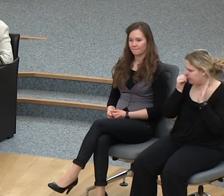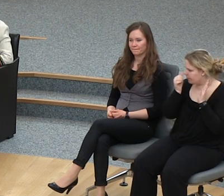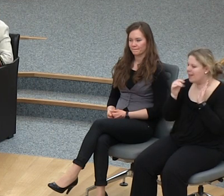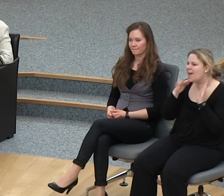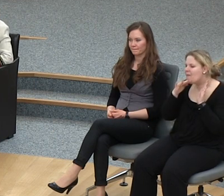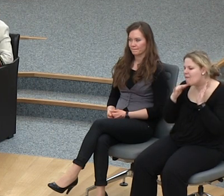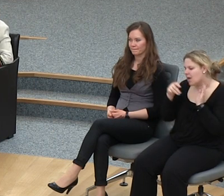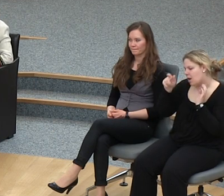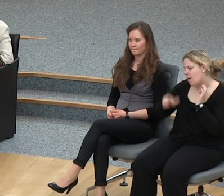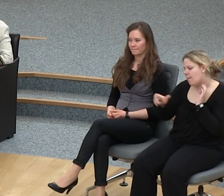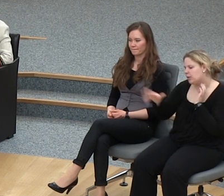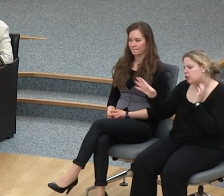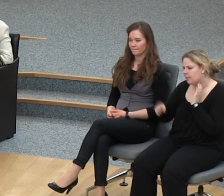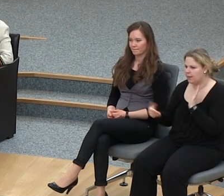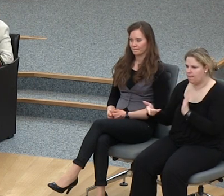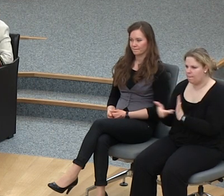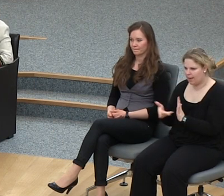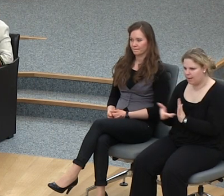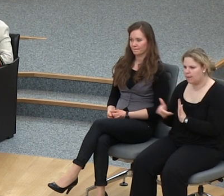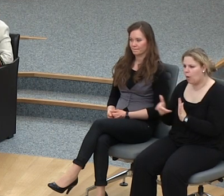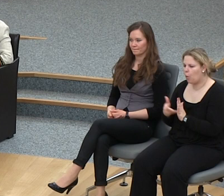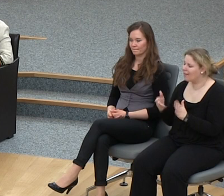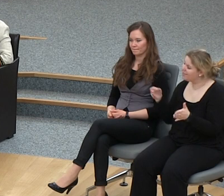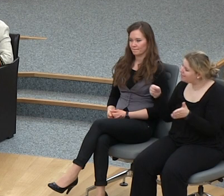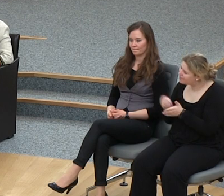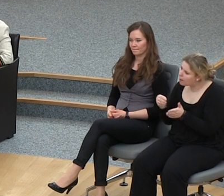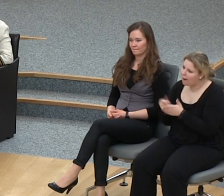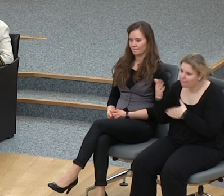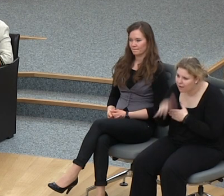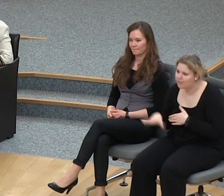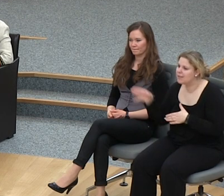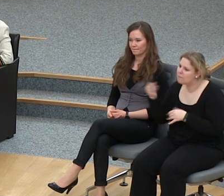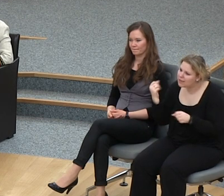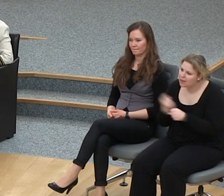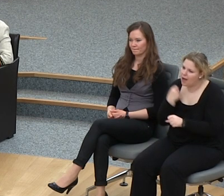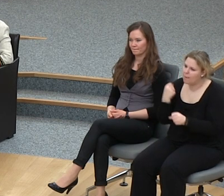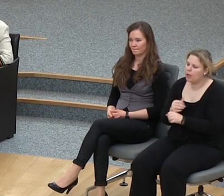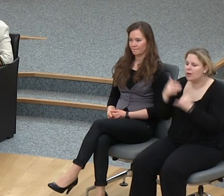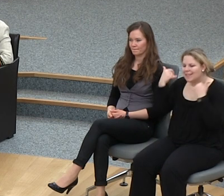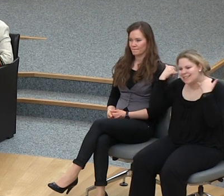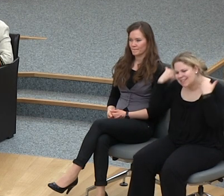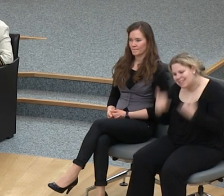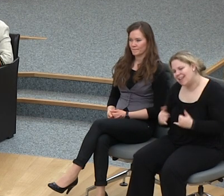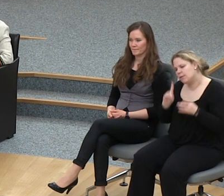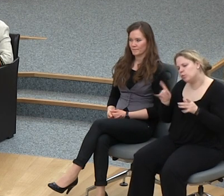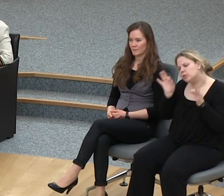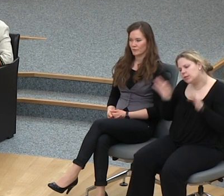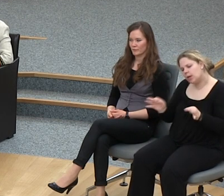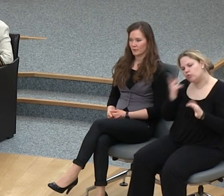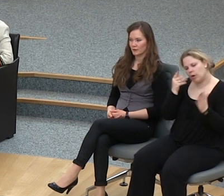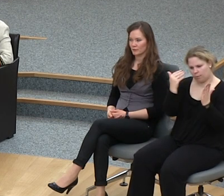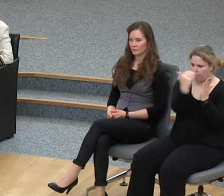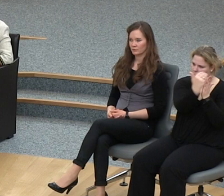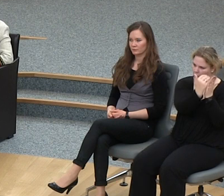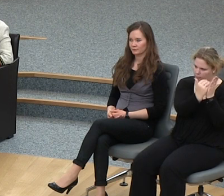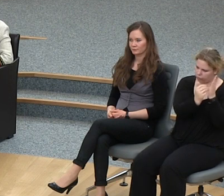mit Behinderungen konstruktiv mitgearbeitet. Und da geht es jetzt darum, es konkret in die Praxis umzusetzen. Und wir